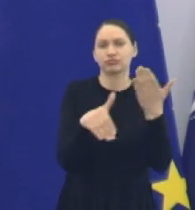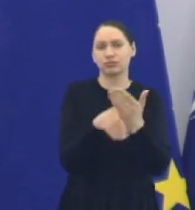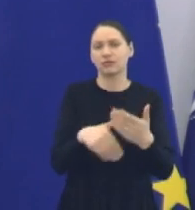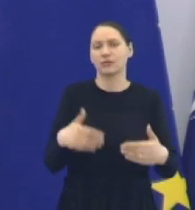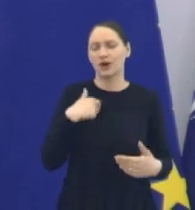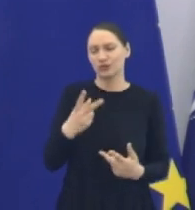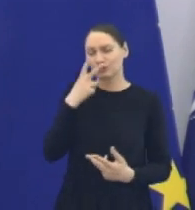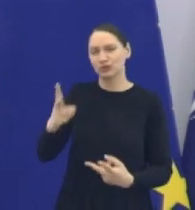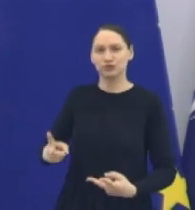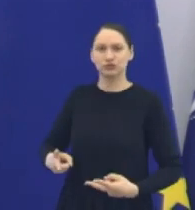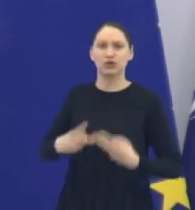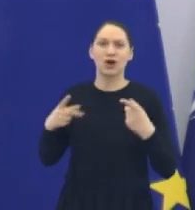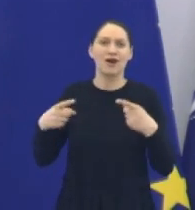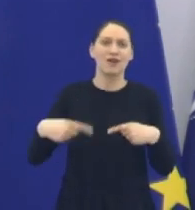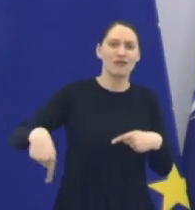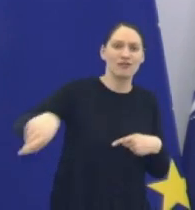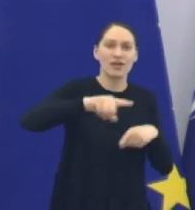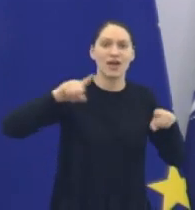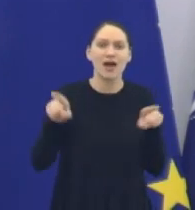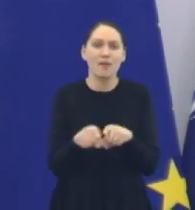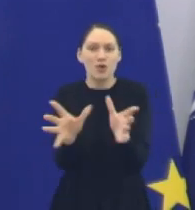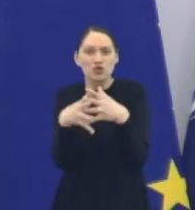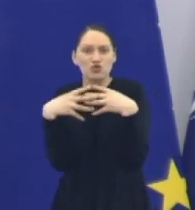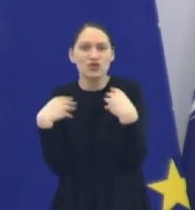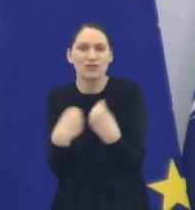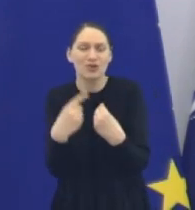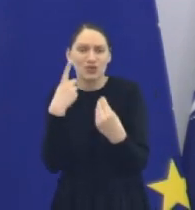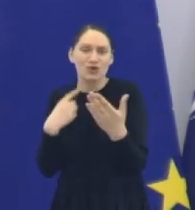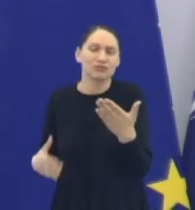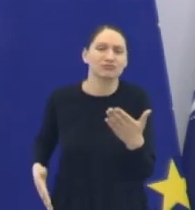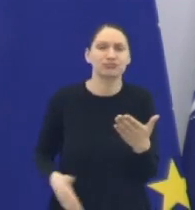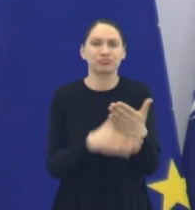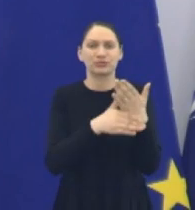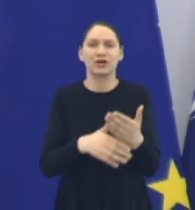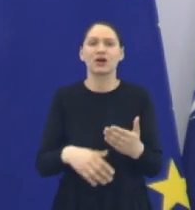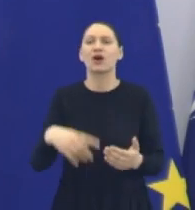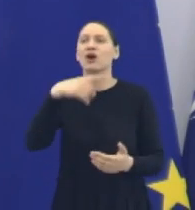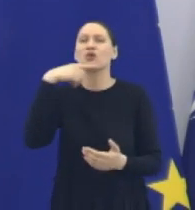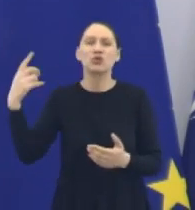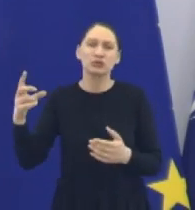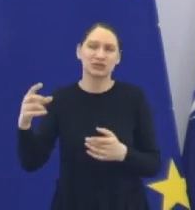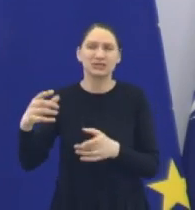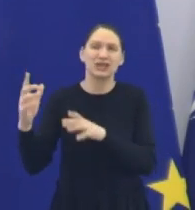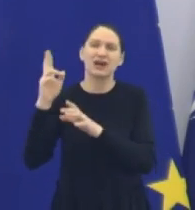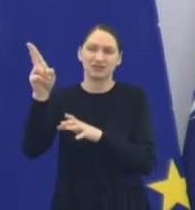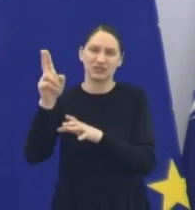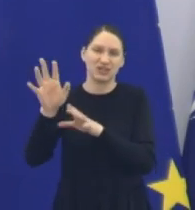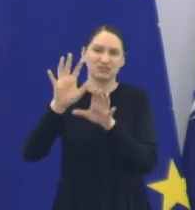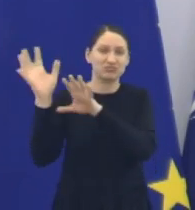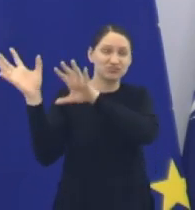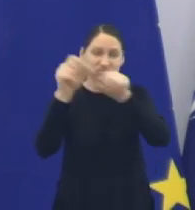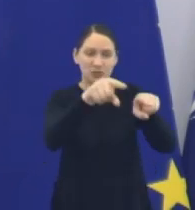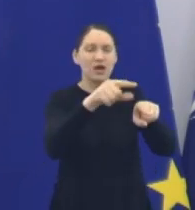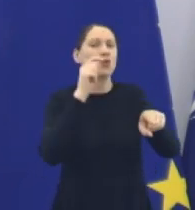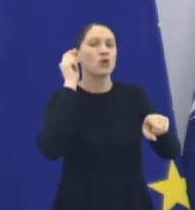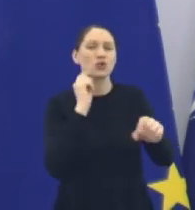dirbame kaip viena didelė šeima, siekdami padėti agresoriaus užpultai valstybei, kuri mums